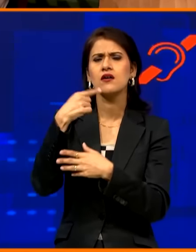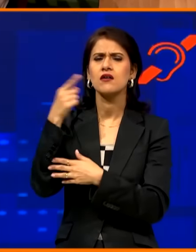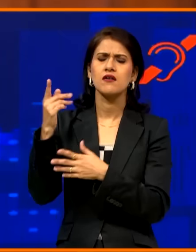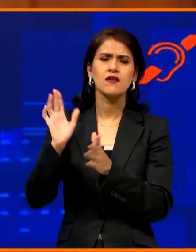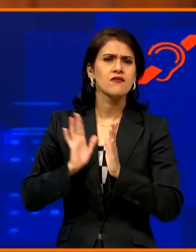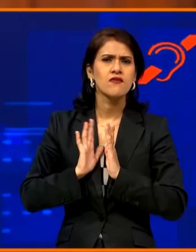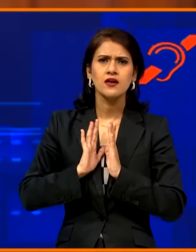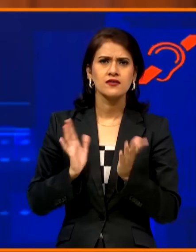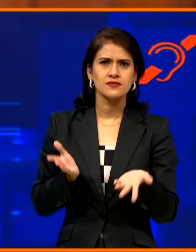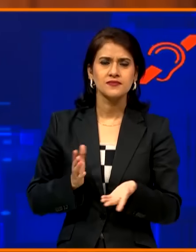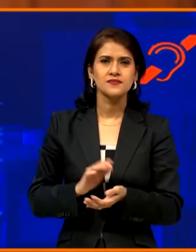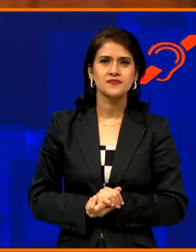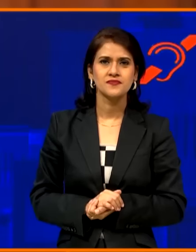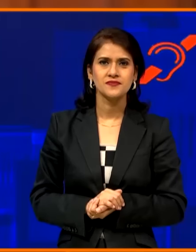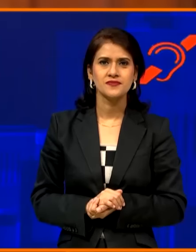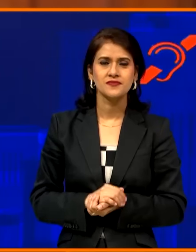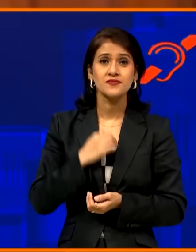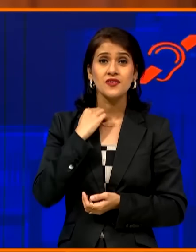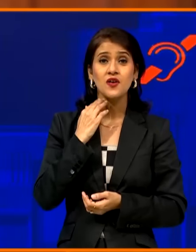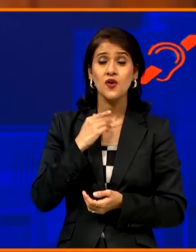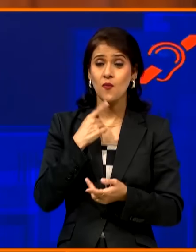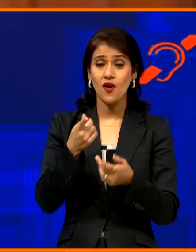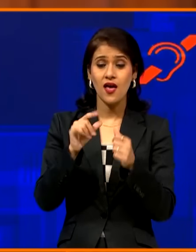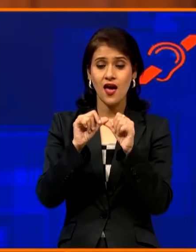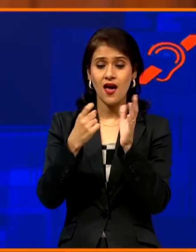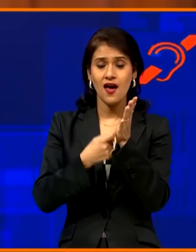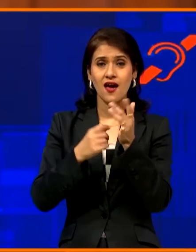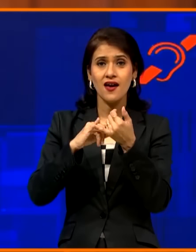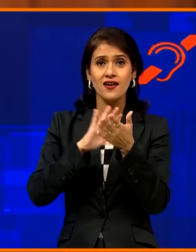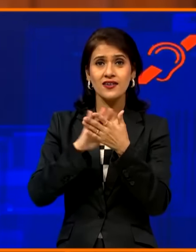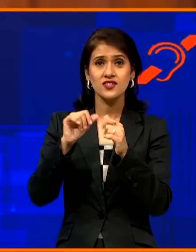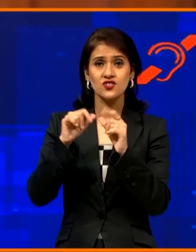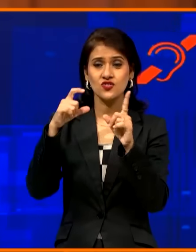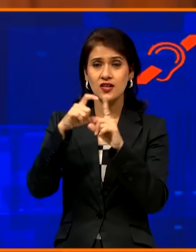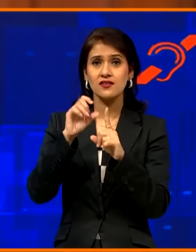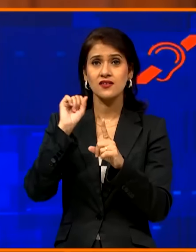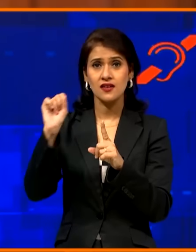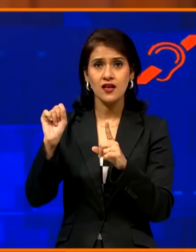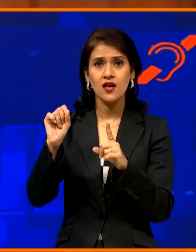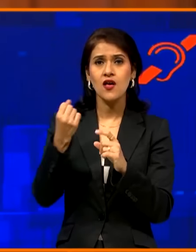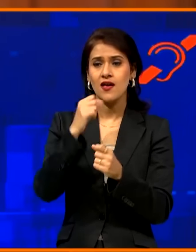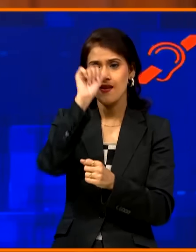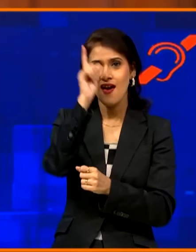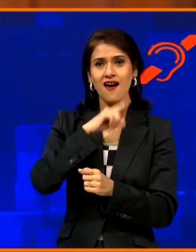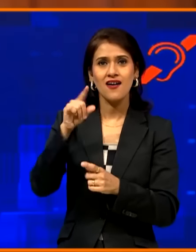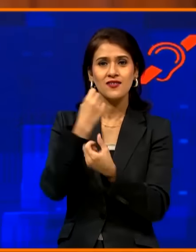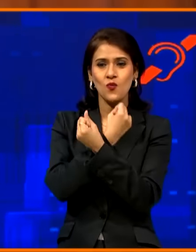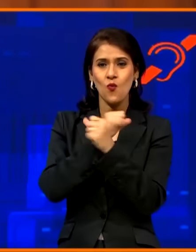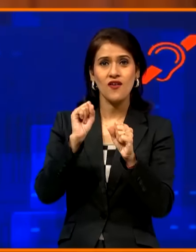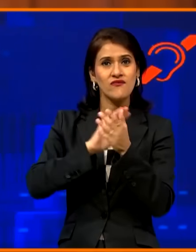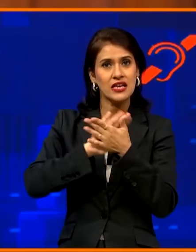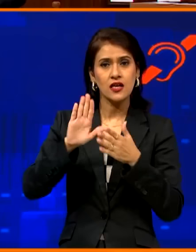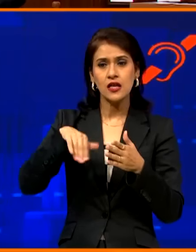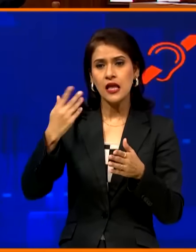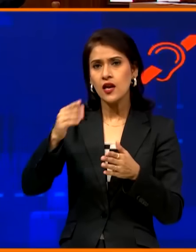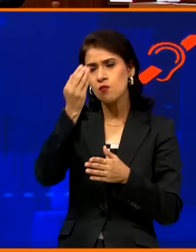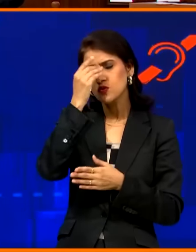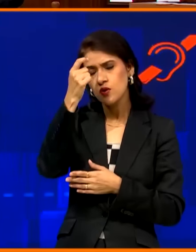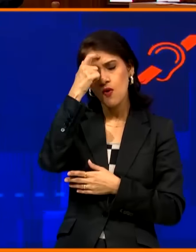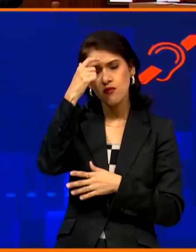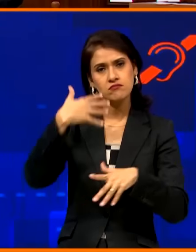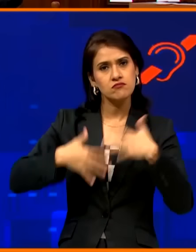अलग चीज अरशद मदनी साहब का बयान में देख रहा था वो कह रहे थे कि देश में आजादी के बाद मुसलमानों के हालात सबसे ज्यादा खराब है ऐसा